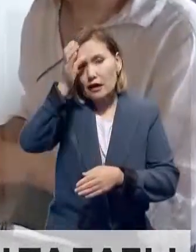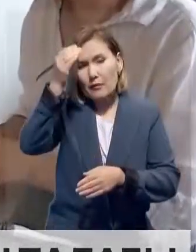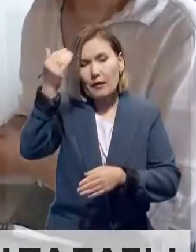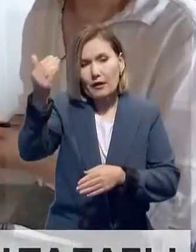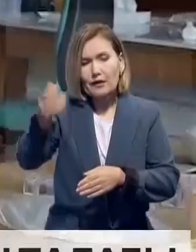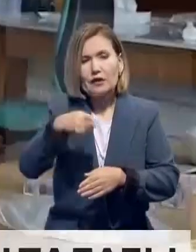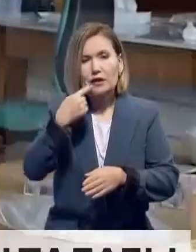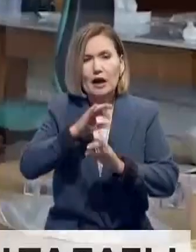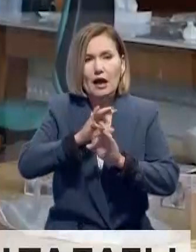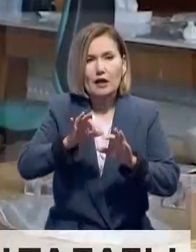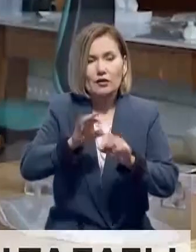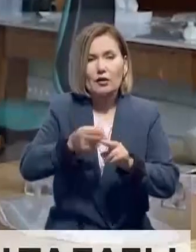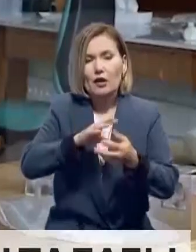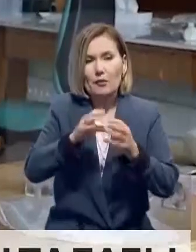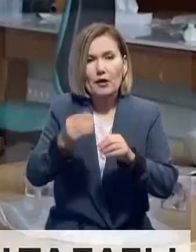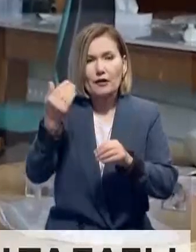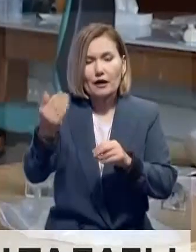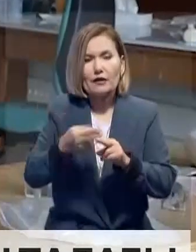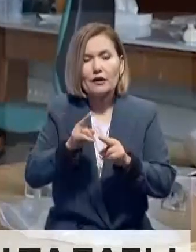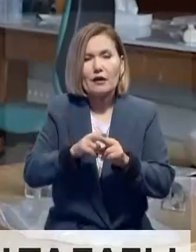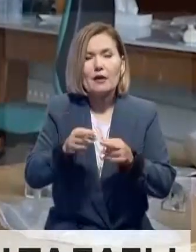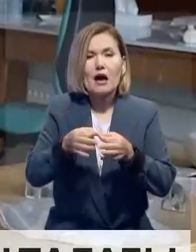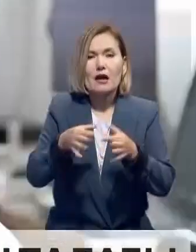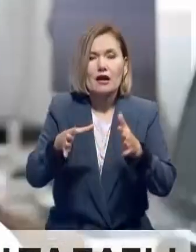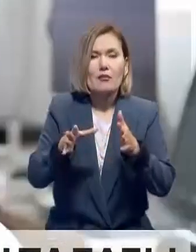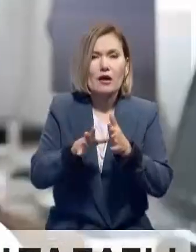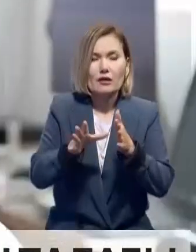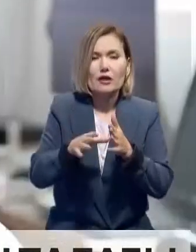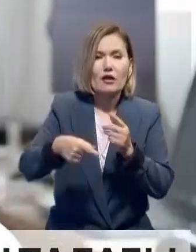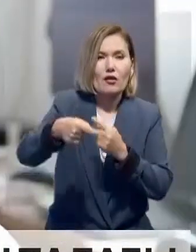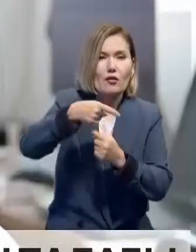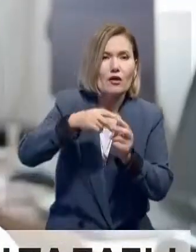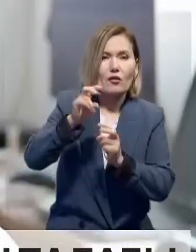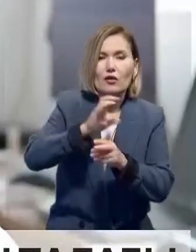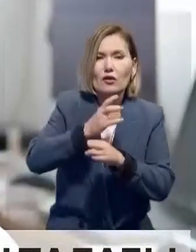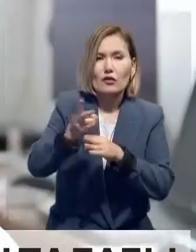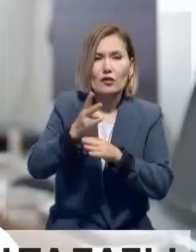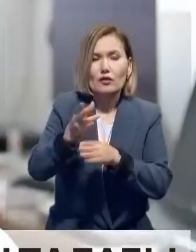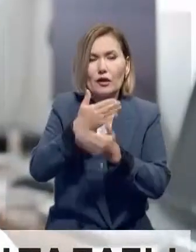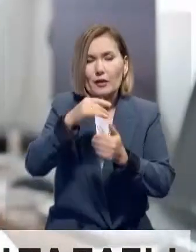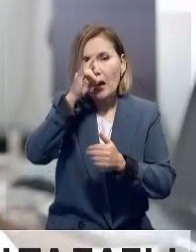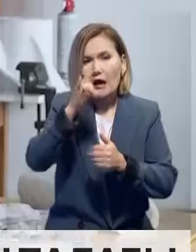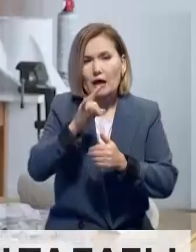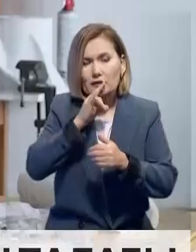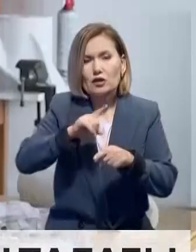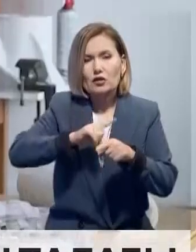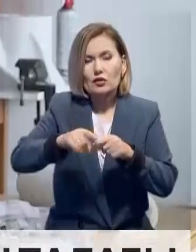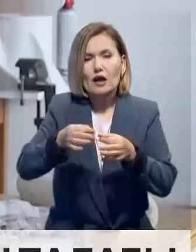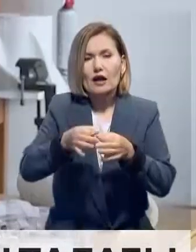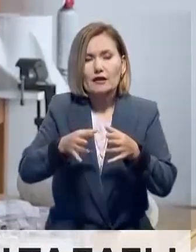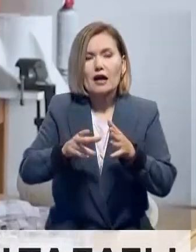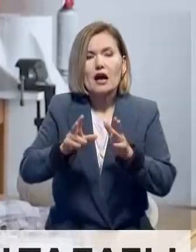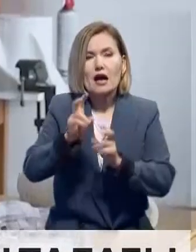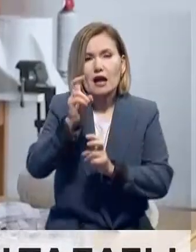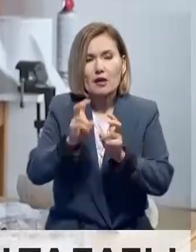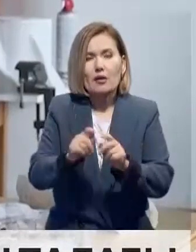Франсуа Мари Брионның айтуынша, оның қоршаған ортаға зиян аз, сонысымен ерекшеленеді. Ғалым Қазақстанда станса салуға қатысты референдумның